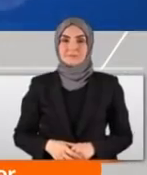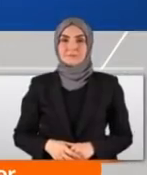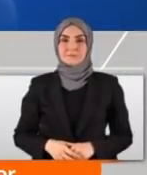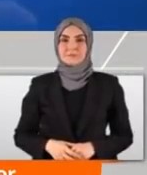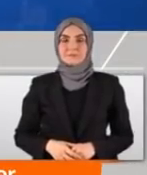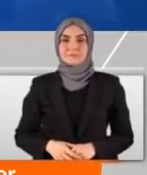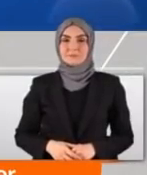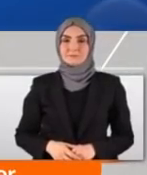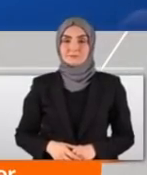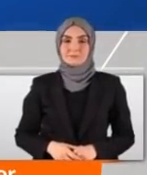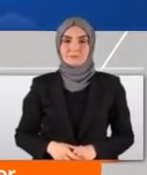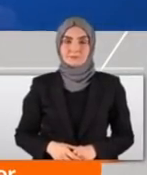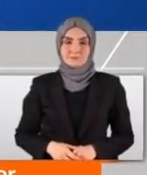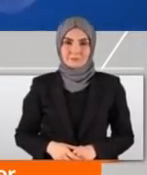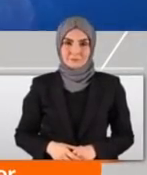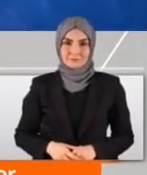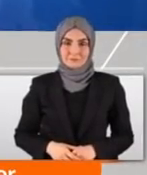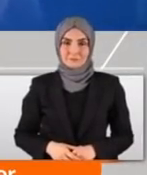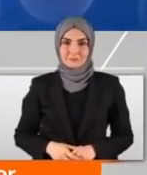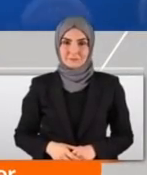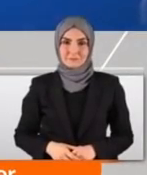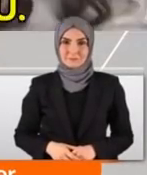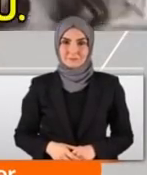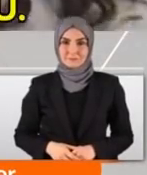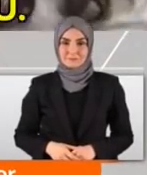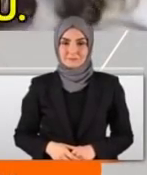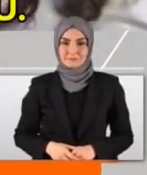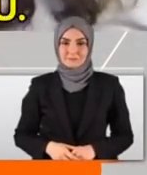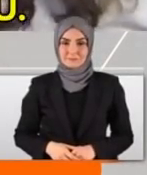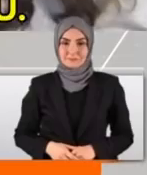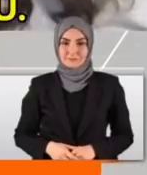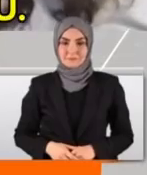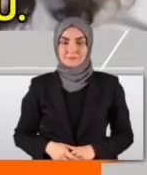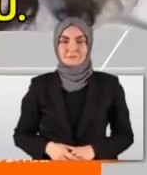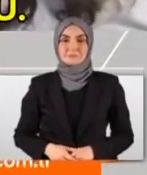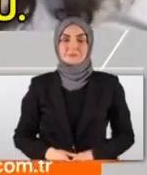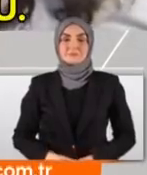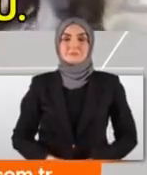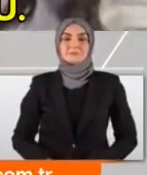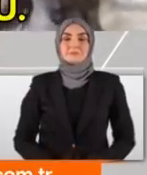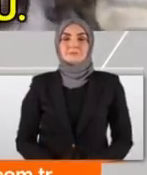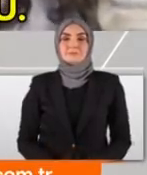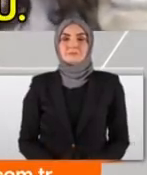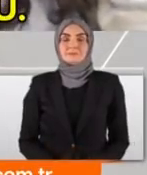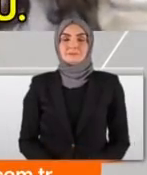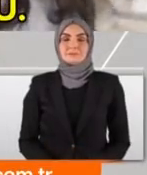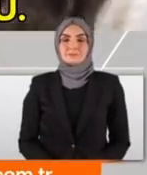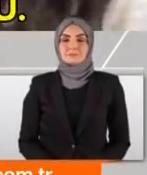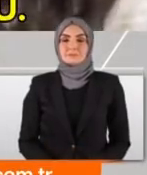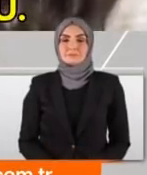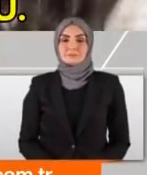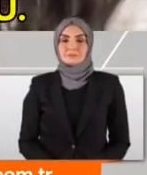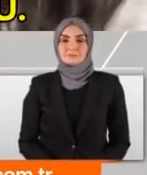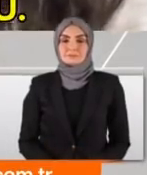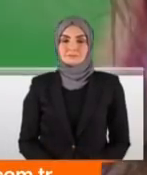Bir gün hesabımın kapatıldığına dair bana bir bildirim geldi. Hesabıma ulaşamadım. İki faktörlü kimlik doğrulaması vesaire de vardı.